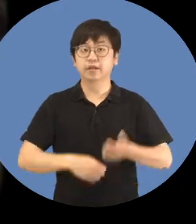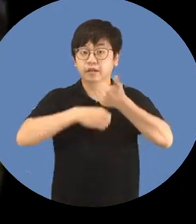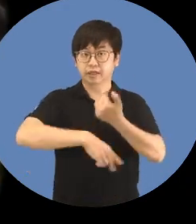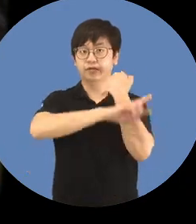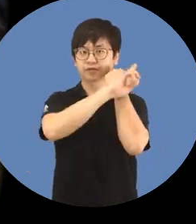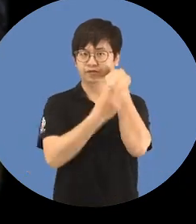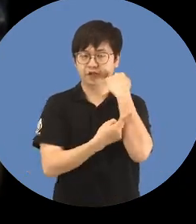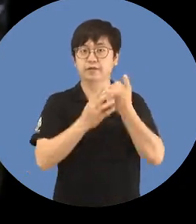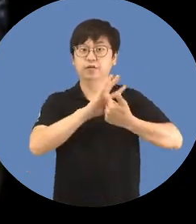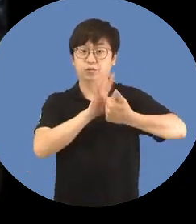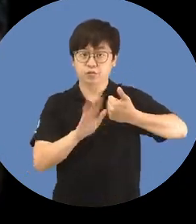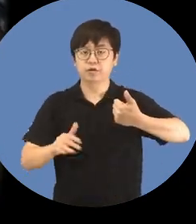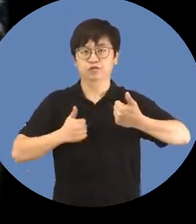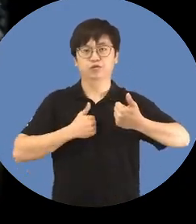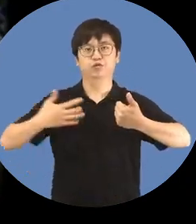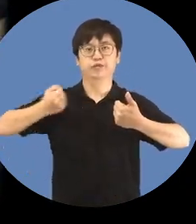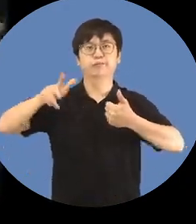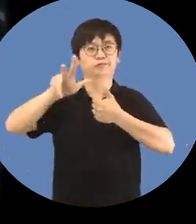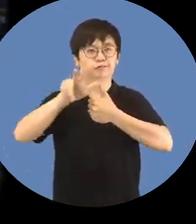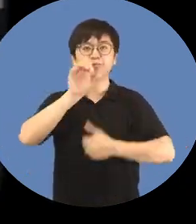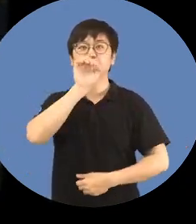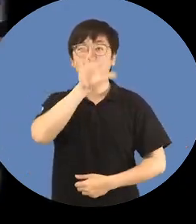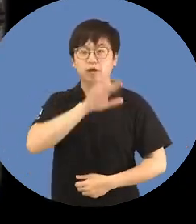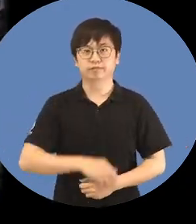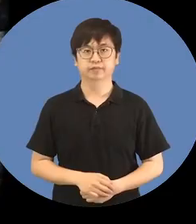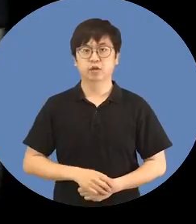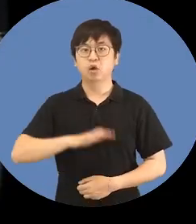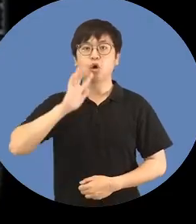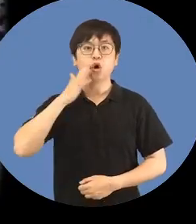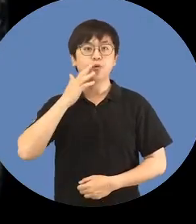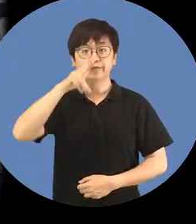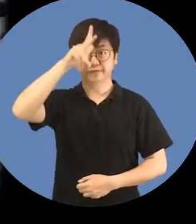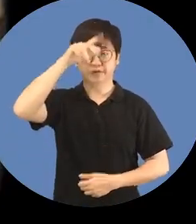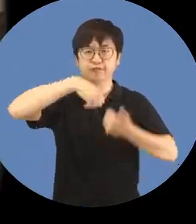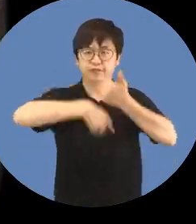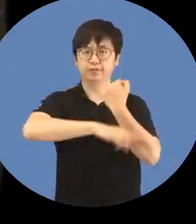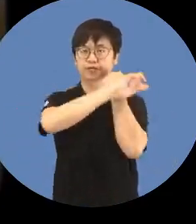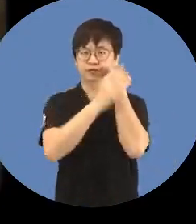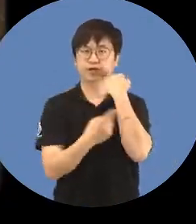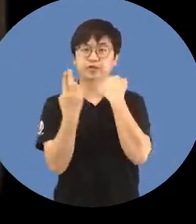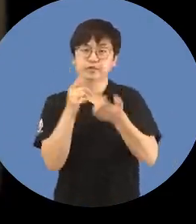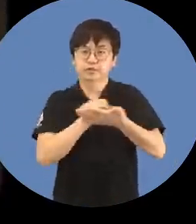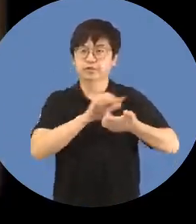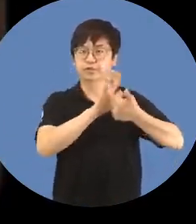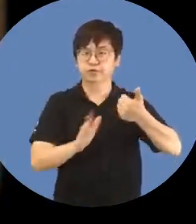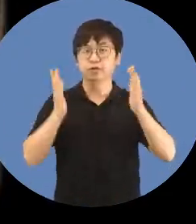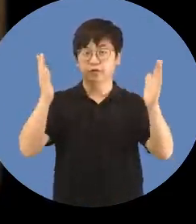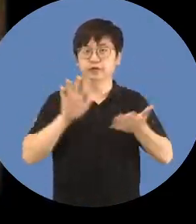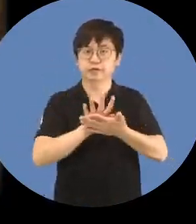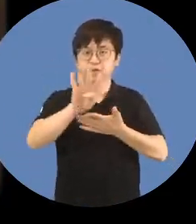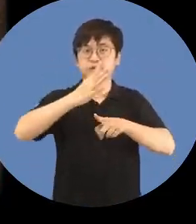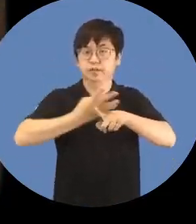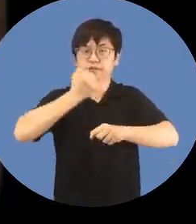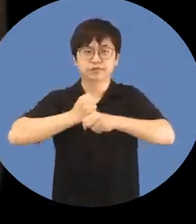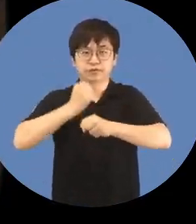基本法起草委員會主任委員姬鹏飞他說：澳門特別行政區基本法起草委員會經過四年零四個月